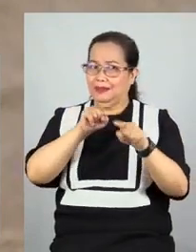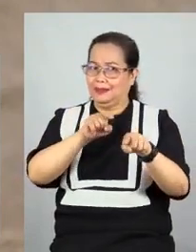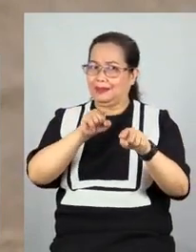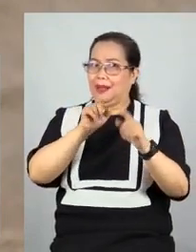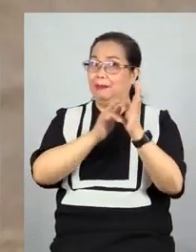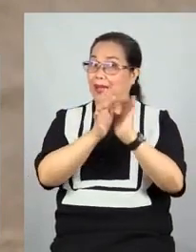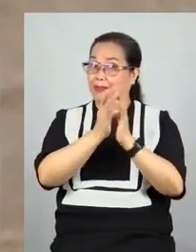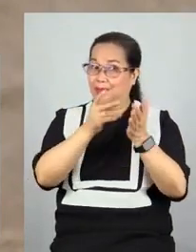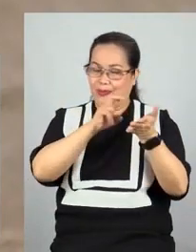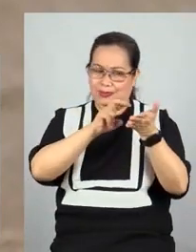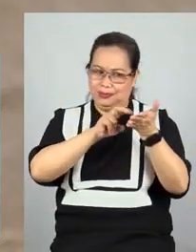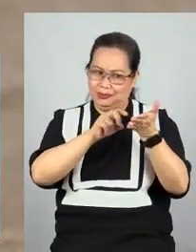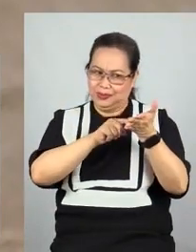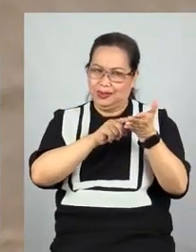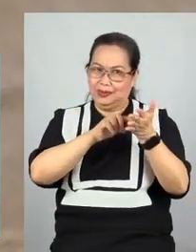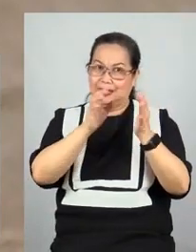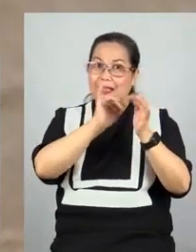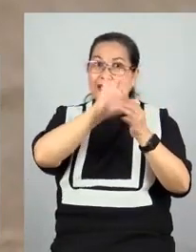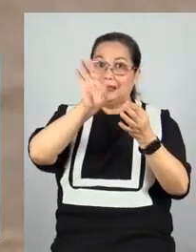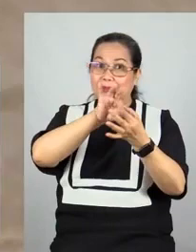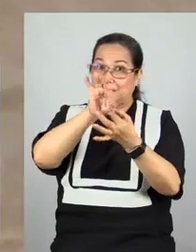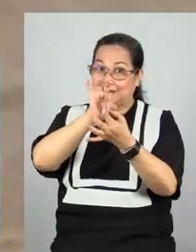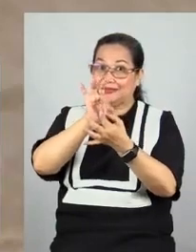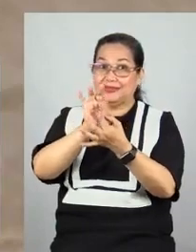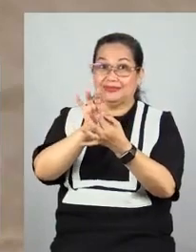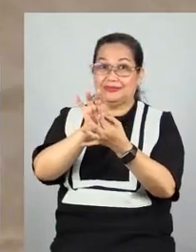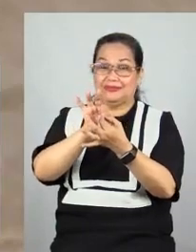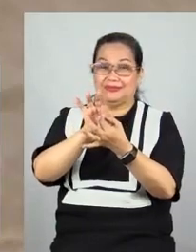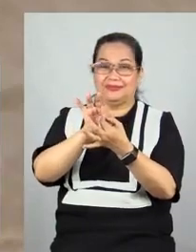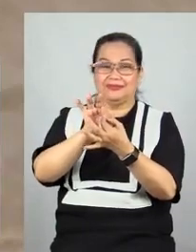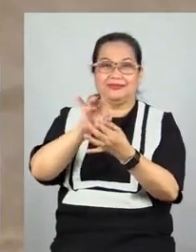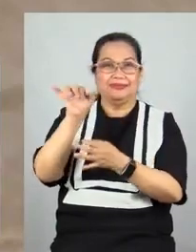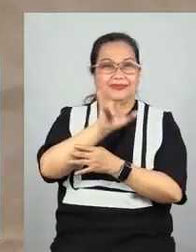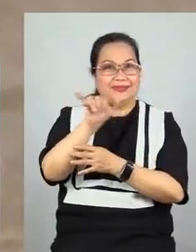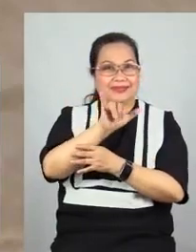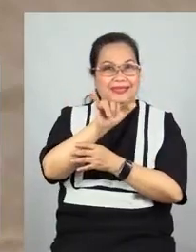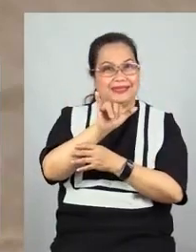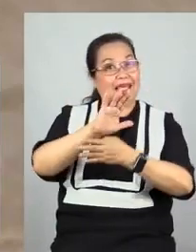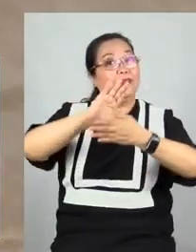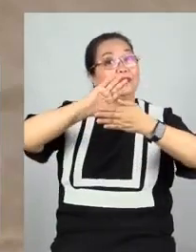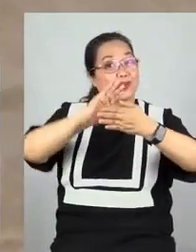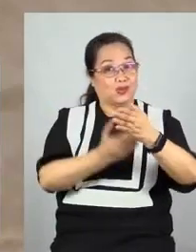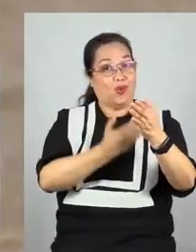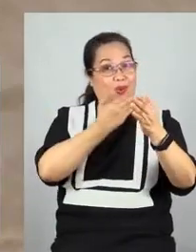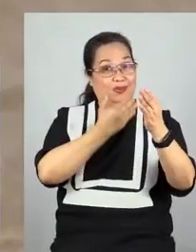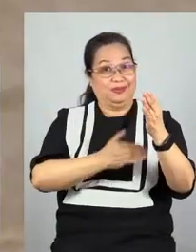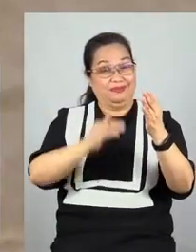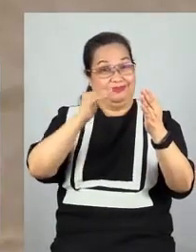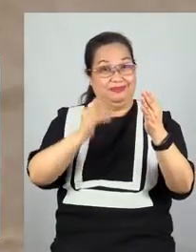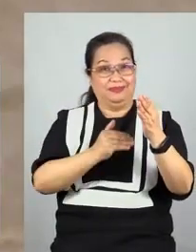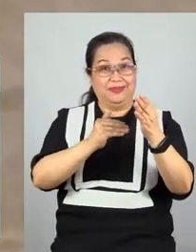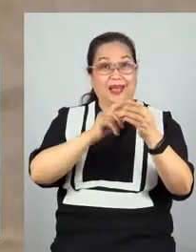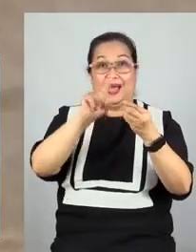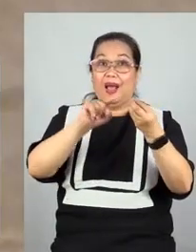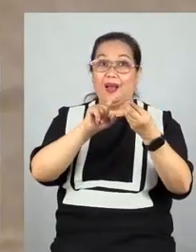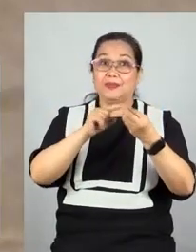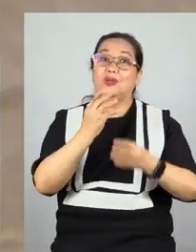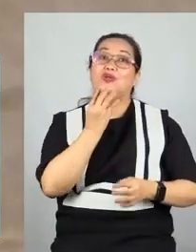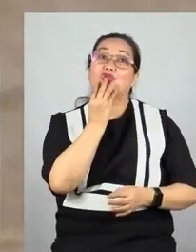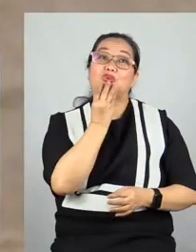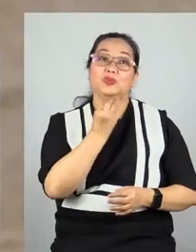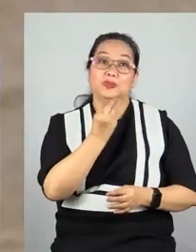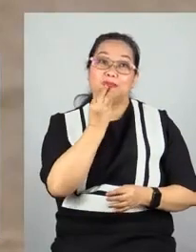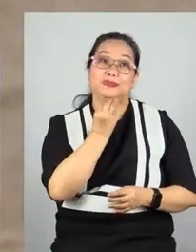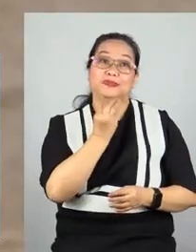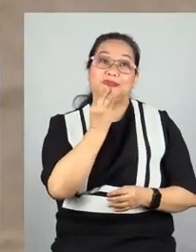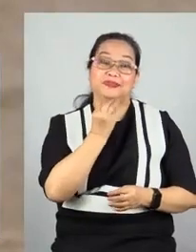parang nakahulma o nakatapat sa mga himno ng mga Hudyo